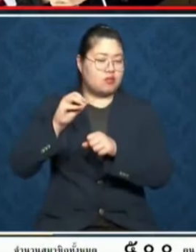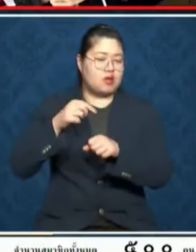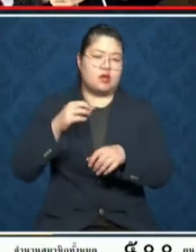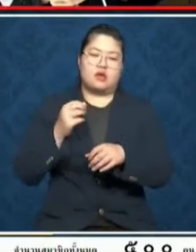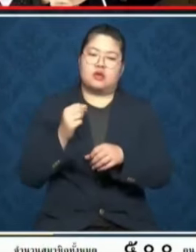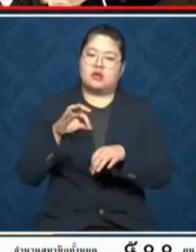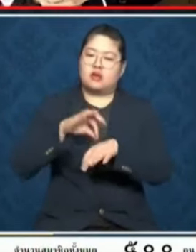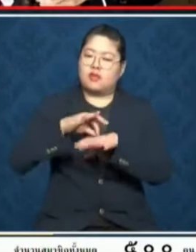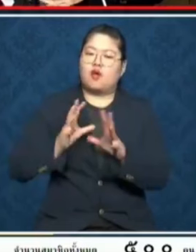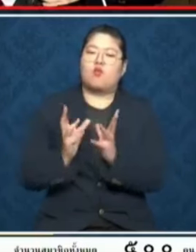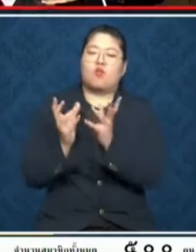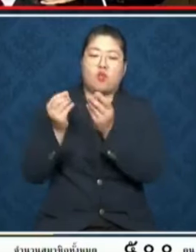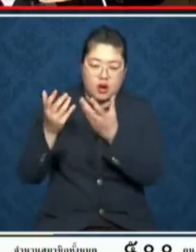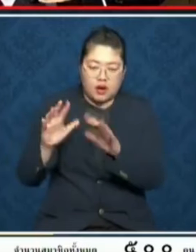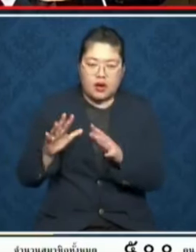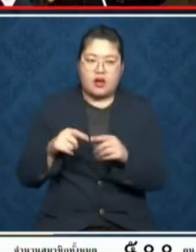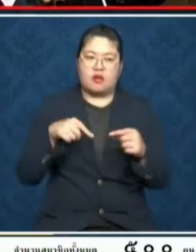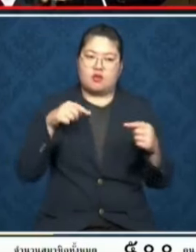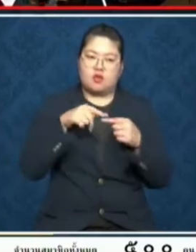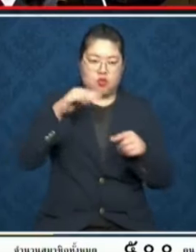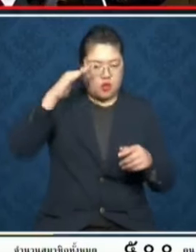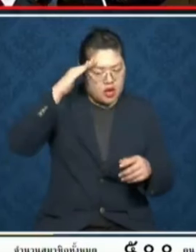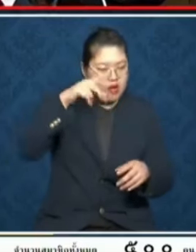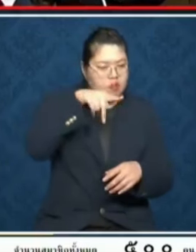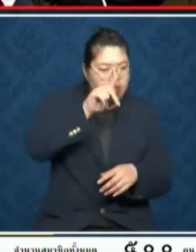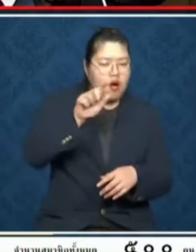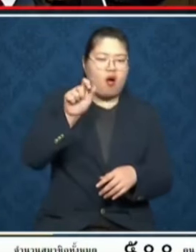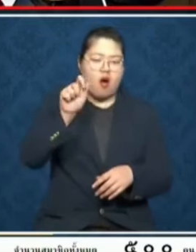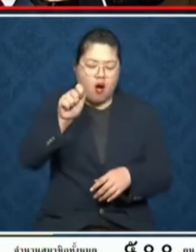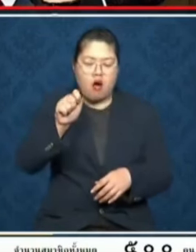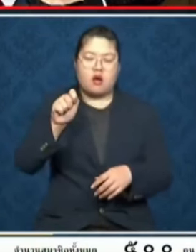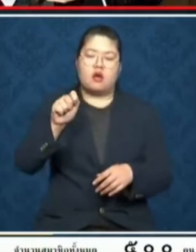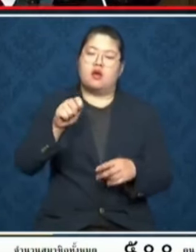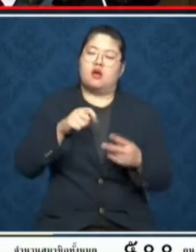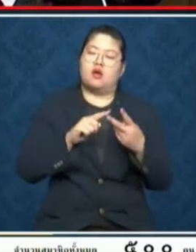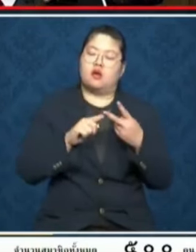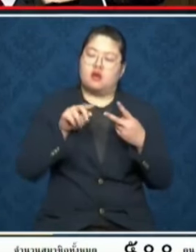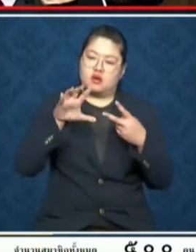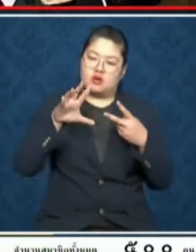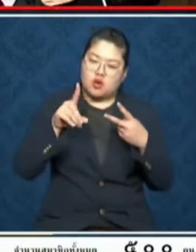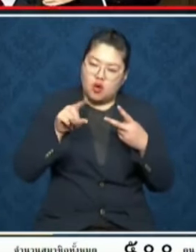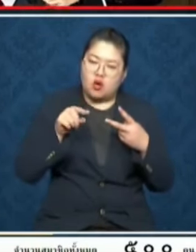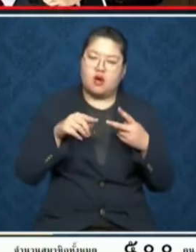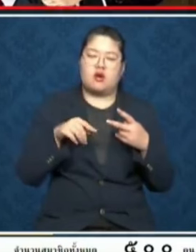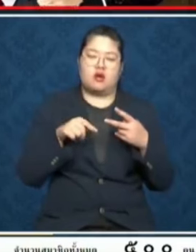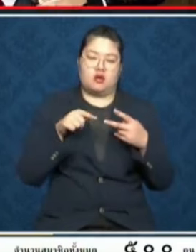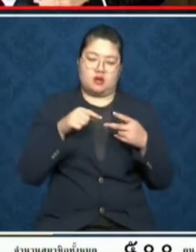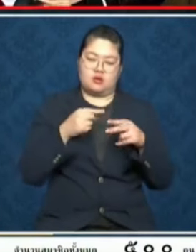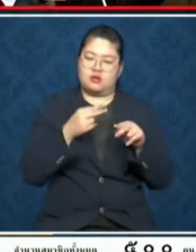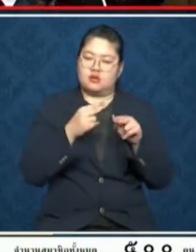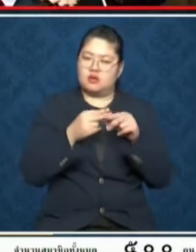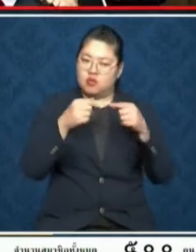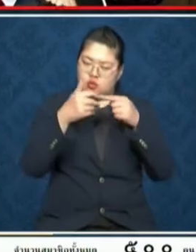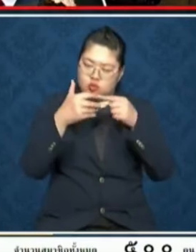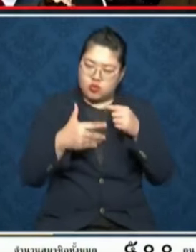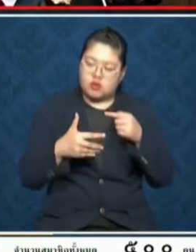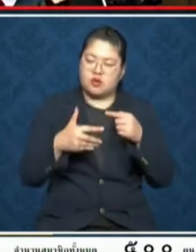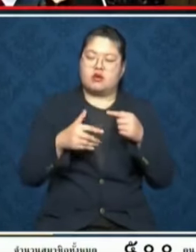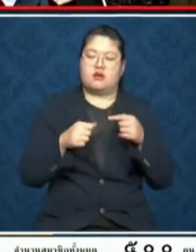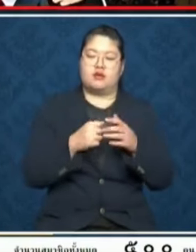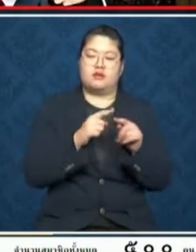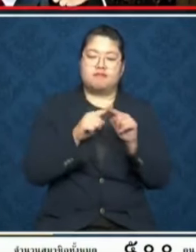างการเมืองหลายท่านค่ะมีพลเอกปอพลเอกอพลเอกชอนะคะพลเอกณรงค์พันธุ์พลเอกอภิรัตคงส